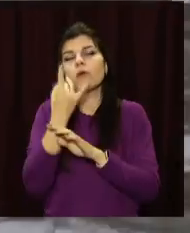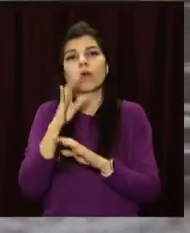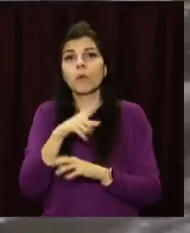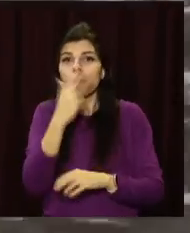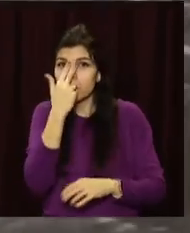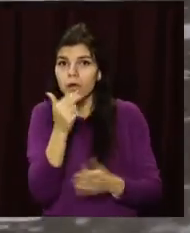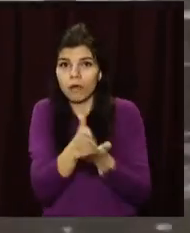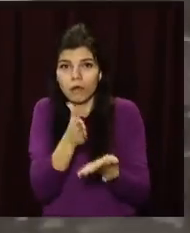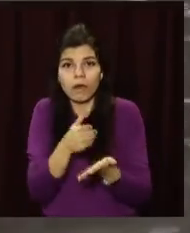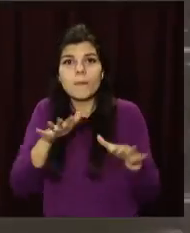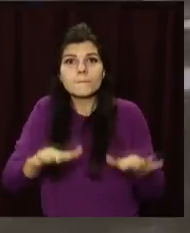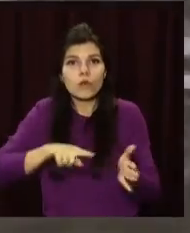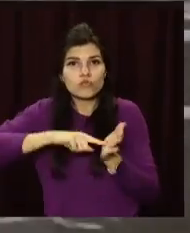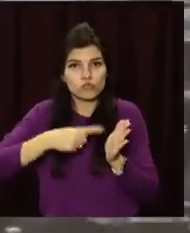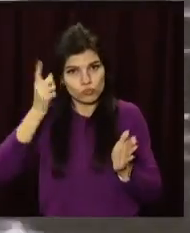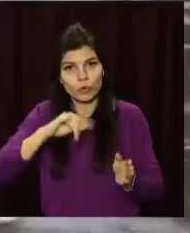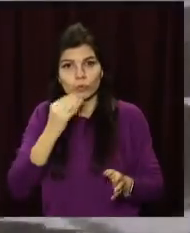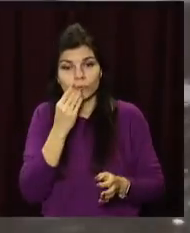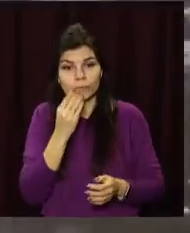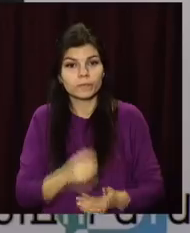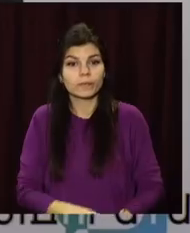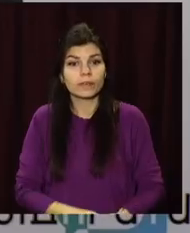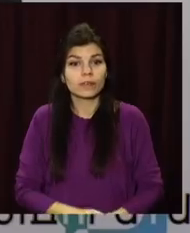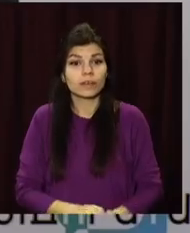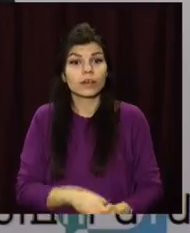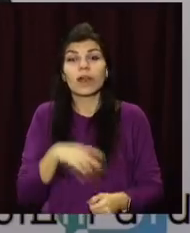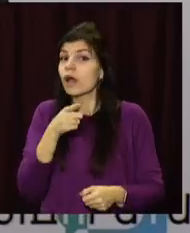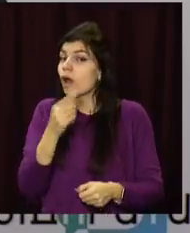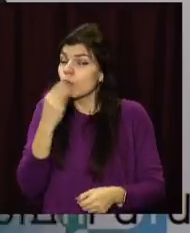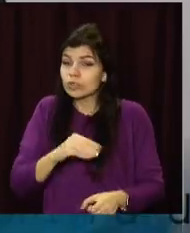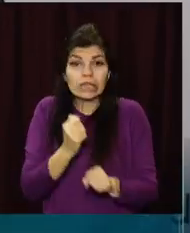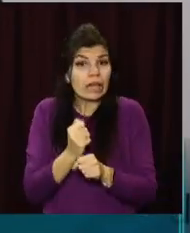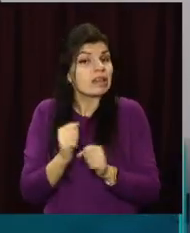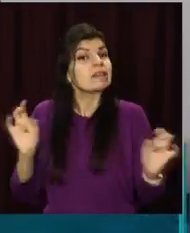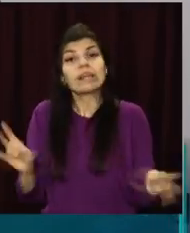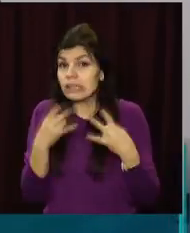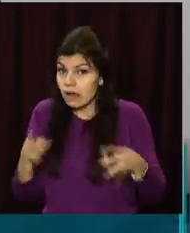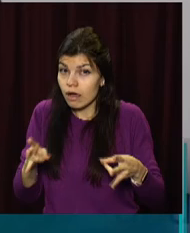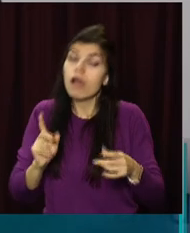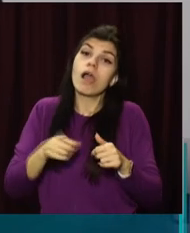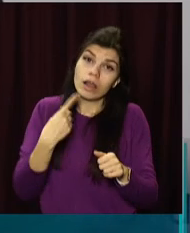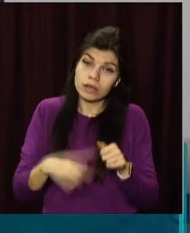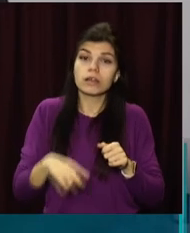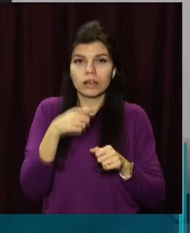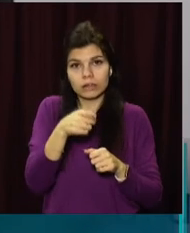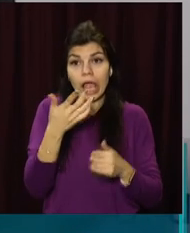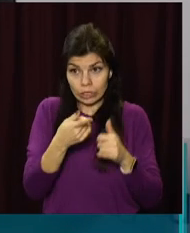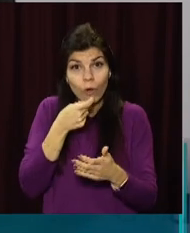систематично, адже вони звикають до певного місця годівлі. Або не робіть цього взагалі,